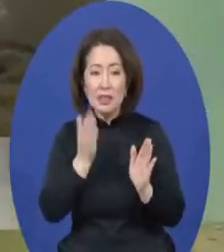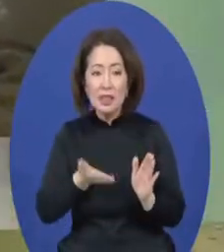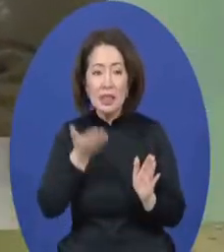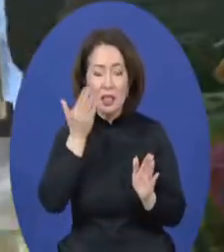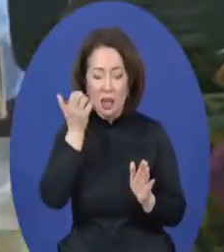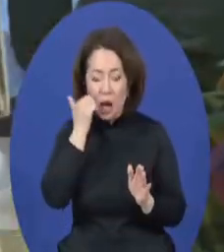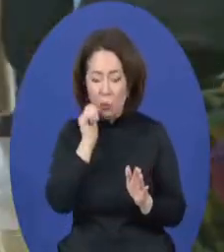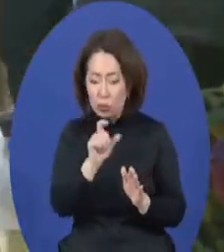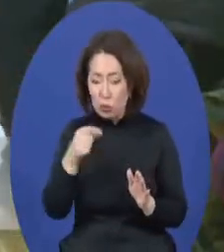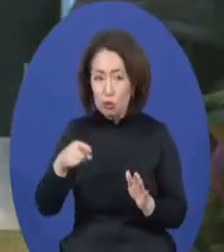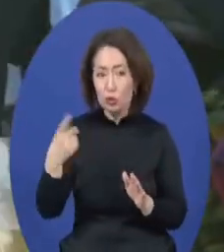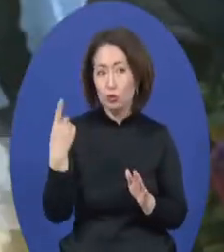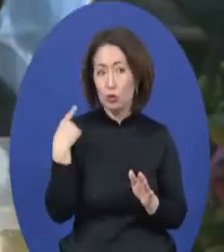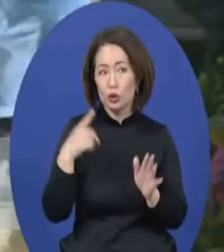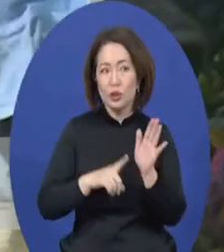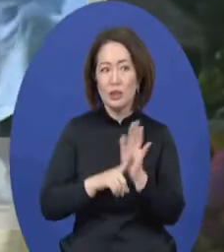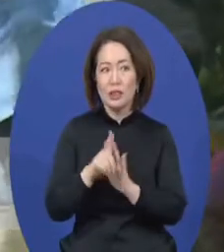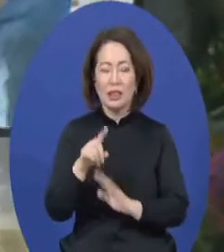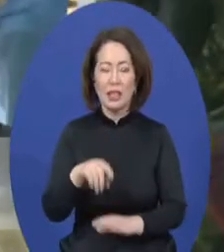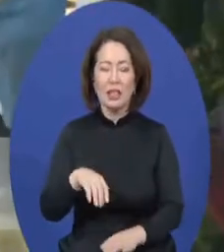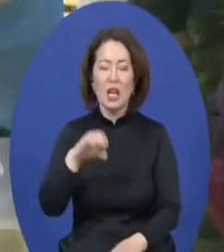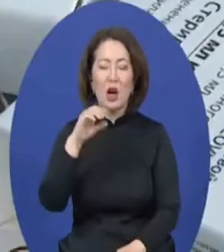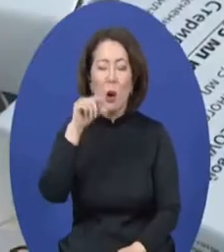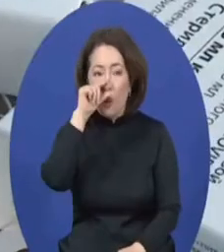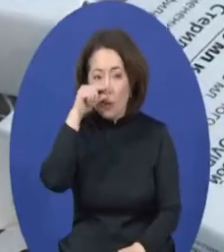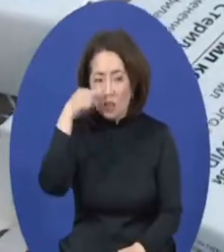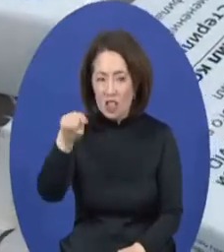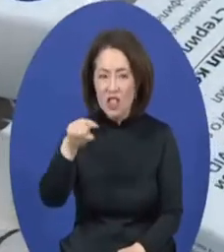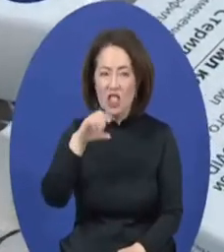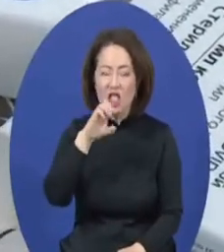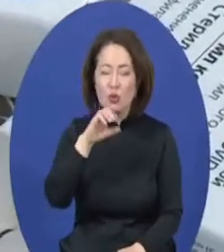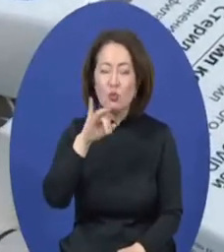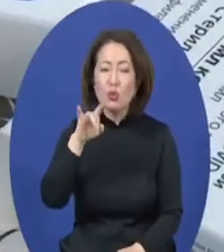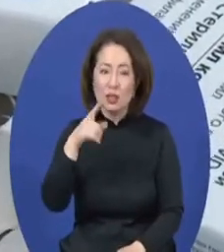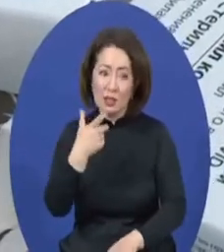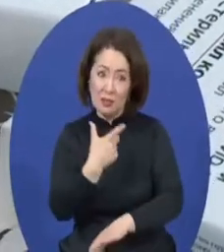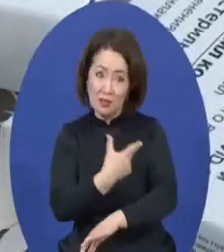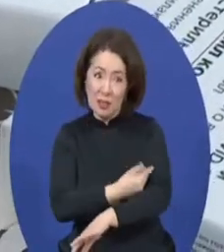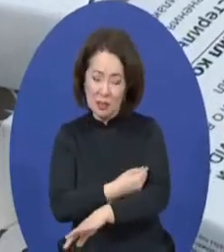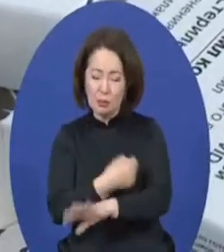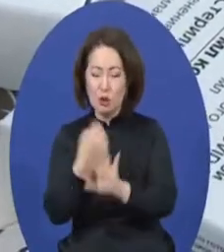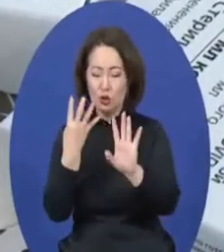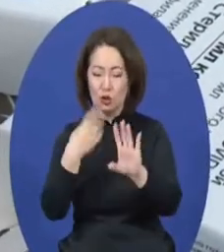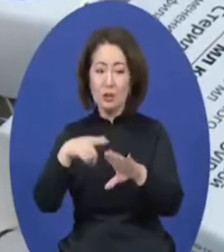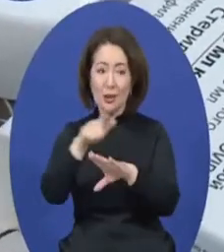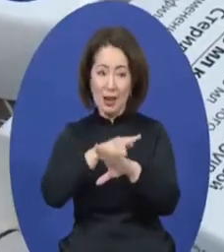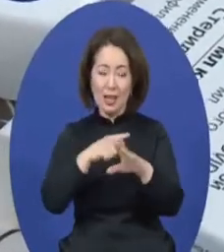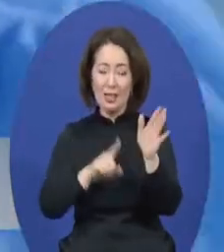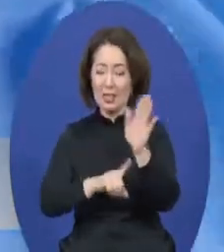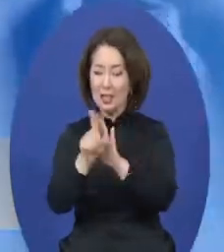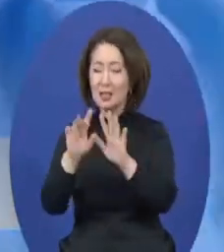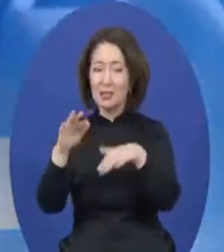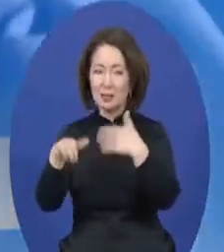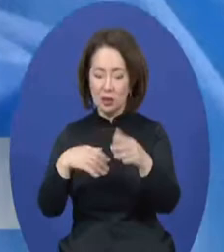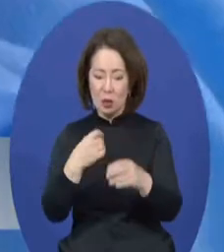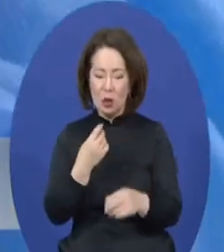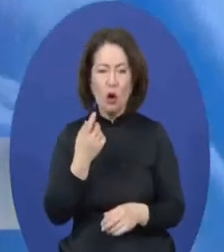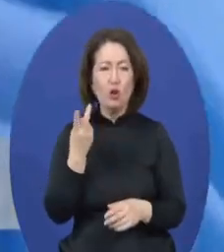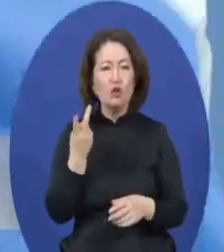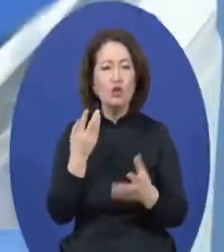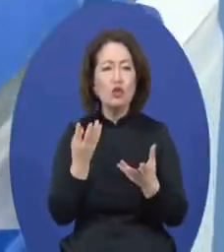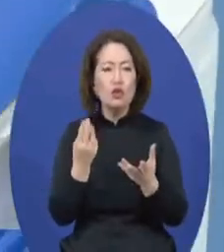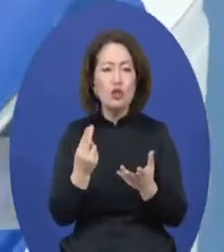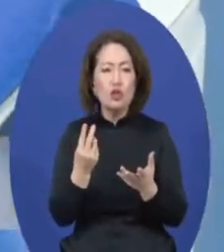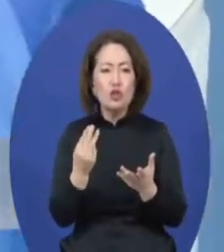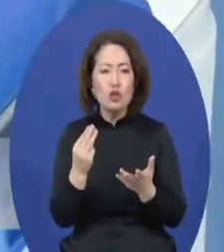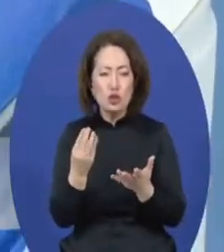насны ахмадуудын тухайд өчигдрөөс эхлэн Спутник V вакциныг нийслэл хотод 9 цэгээр хийж эхэлсэн байна. Спутник V вакцин 20,000 тун